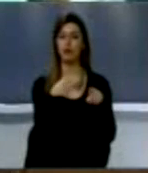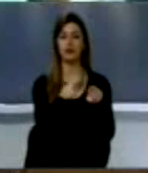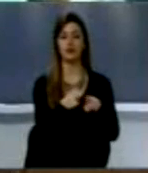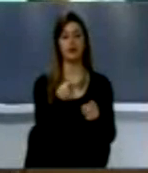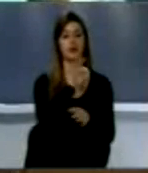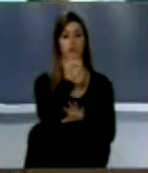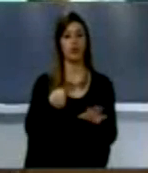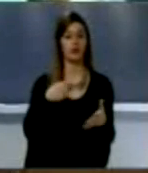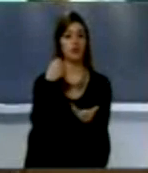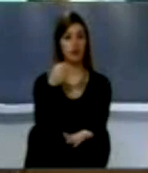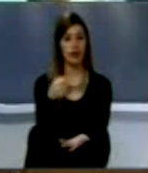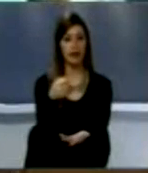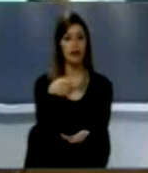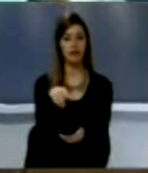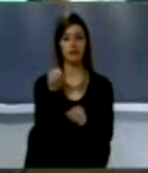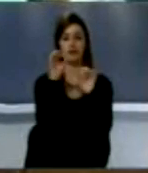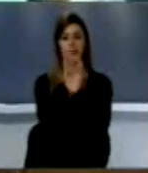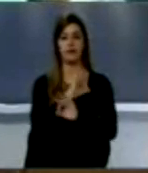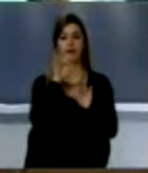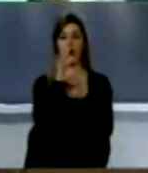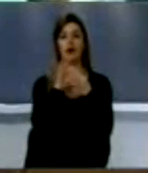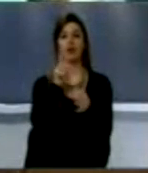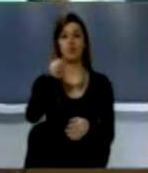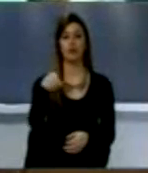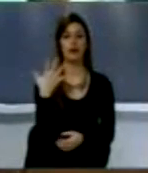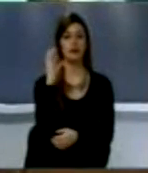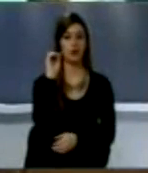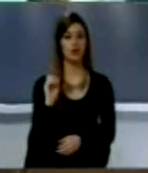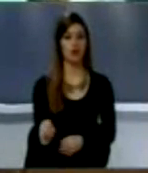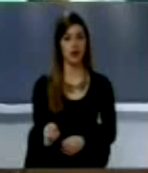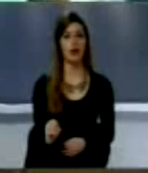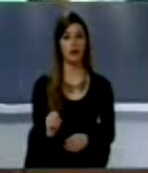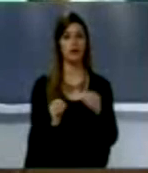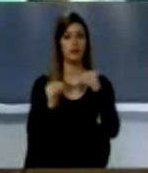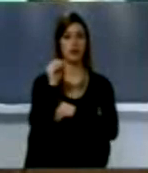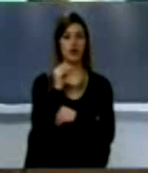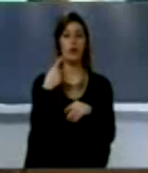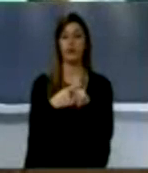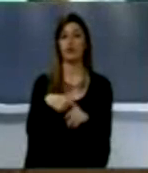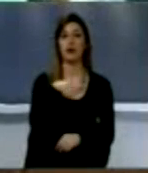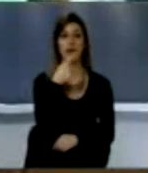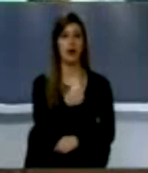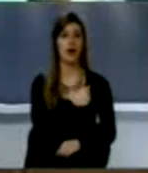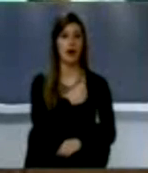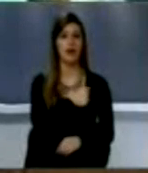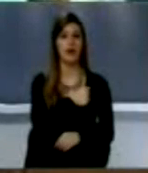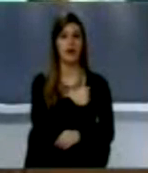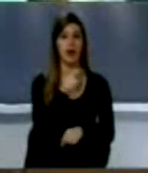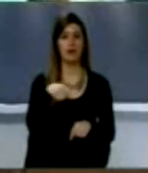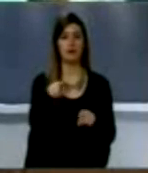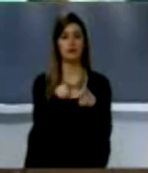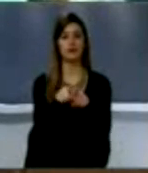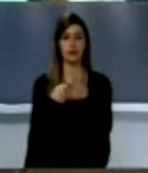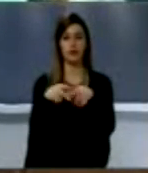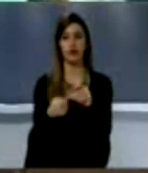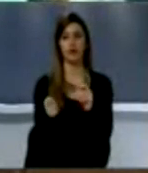se na kanë dëshmuar se ky projekt buxhet nuk garanton as rritje ekonomike prej 2.5% dhe kanë premtuar se të